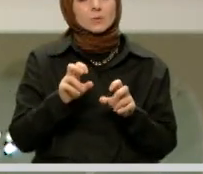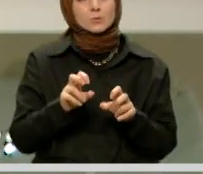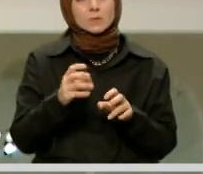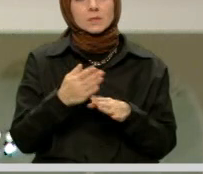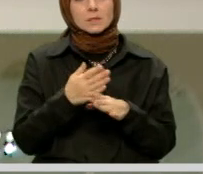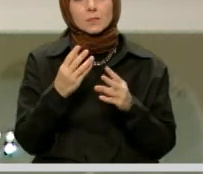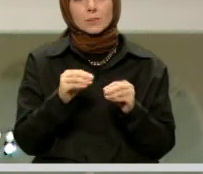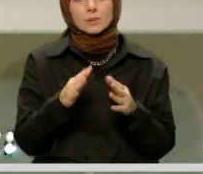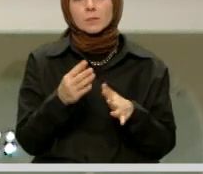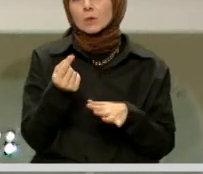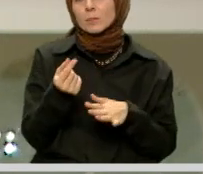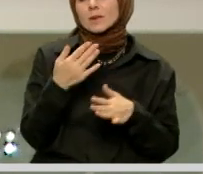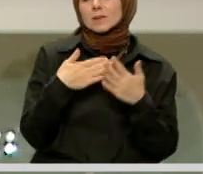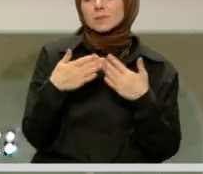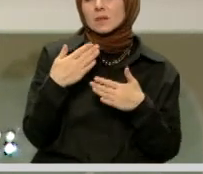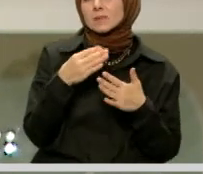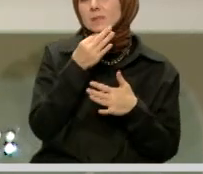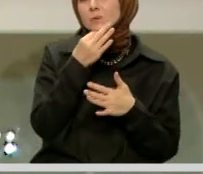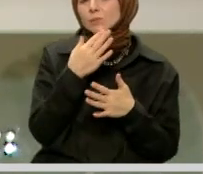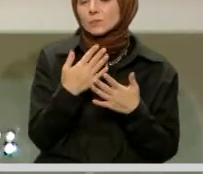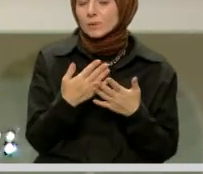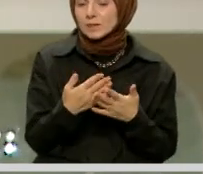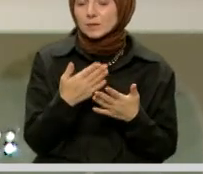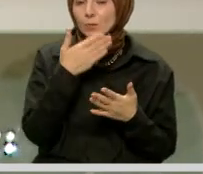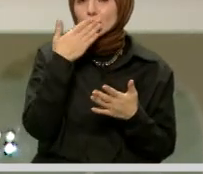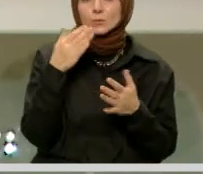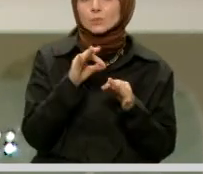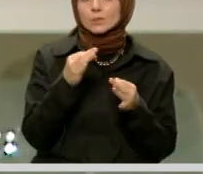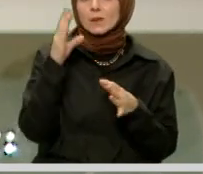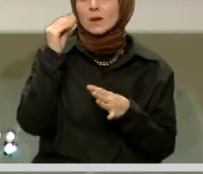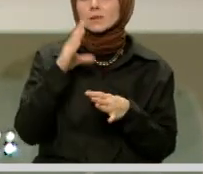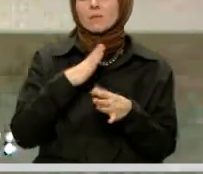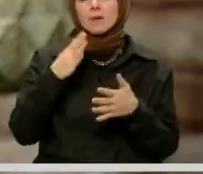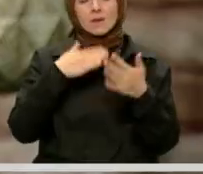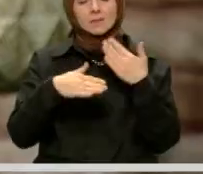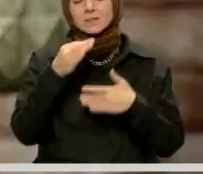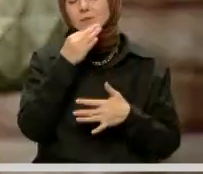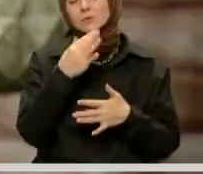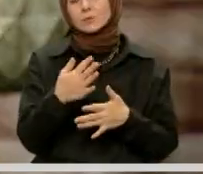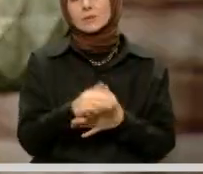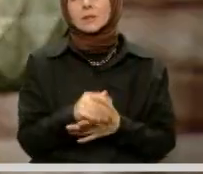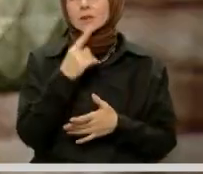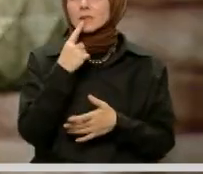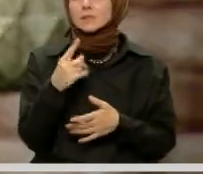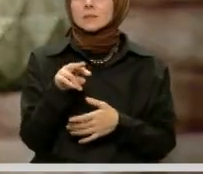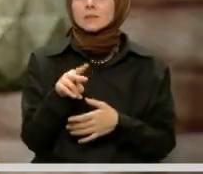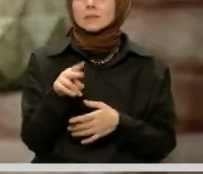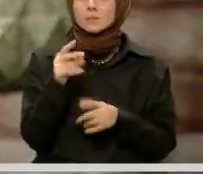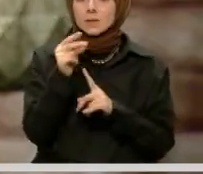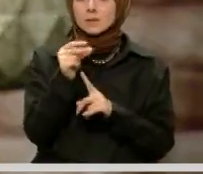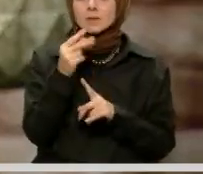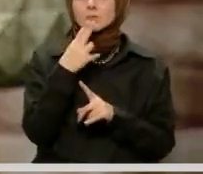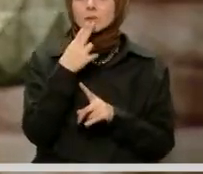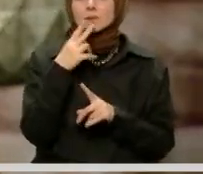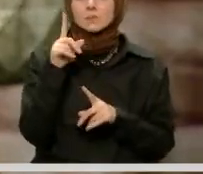yüzden buyurun biraz daha bize aktarın lütfen, oruç ne demektir, ne yapıyor bize oruç? Eyvallah. Dediğiniz gibi ilk Nur Hanım,